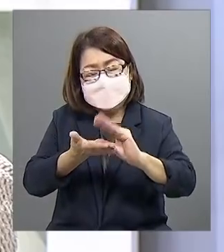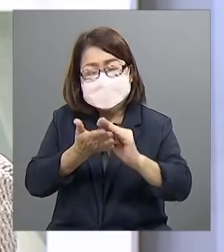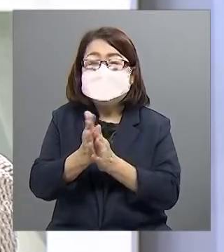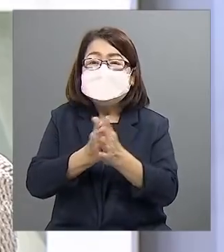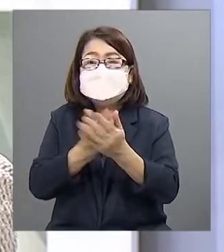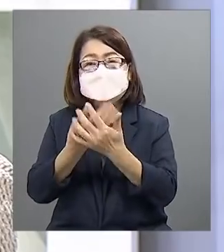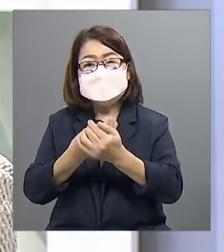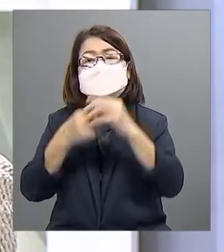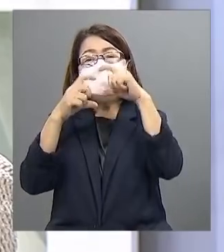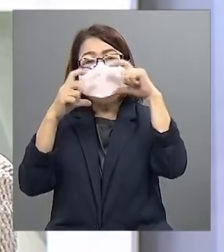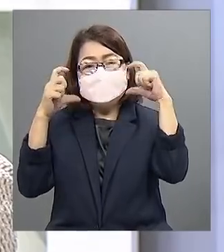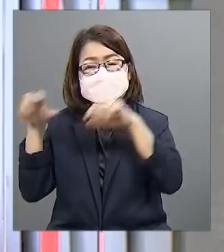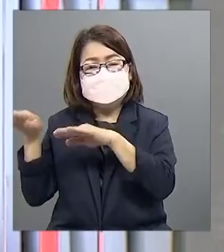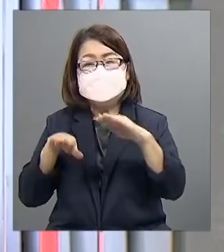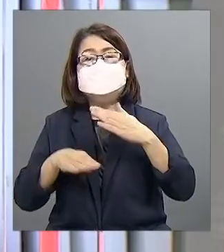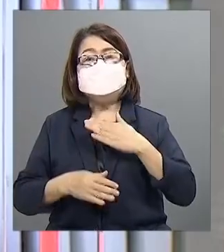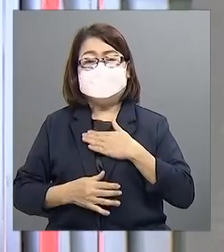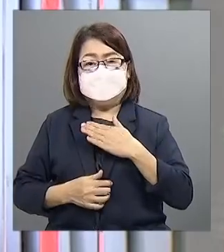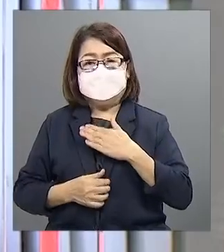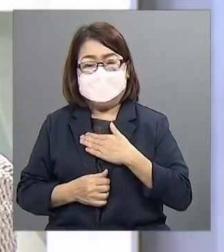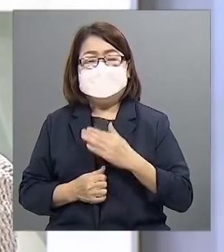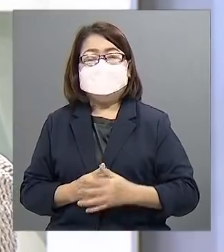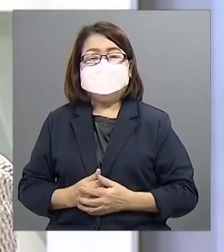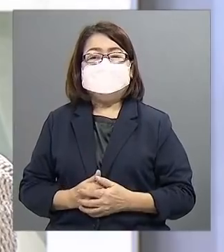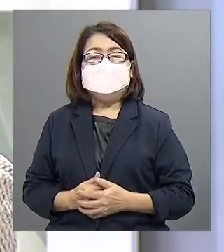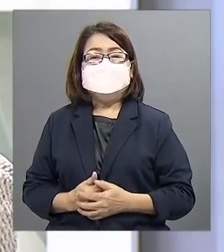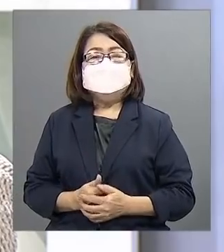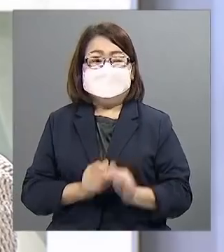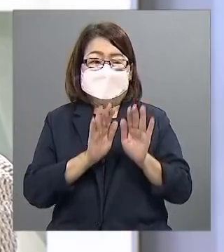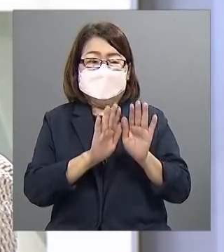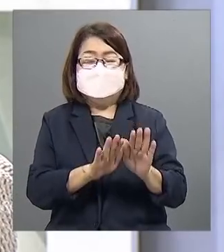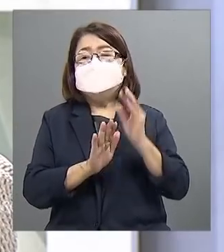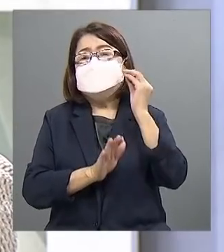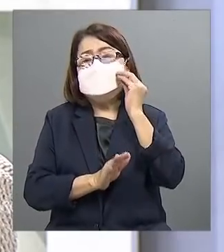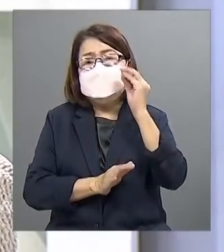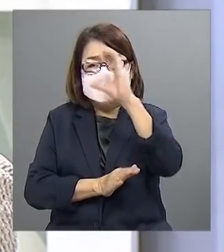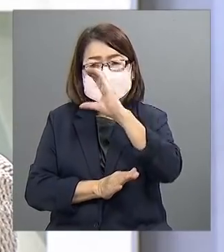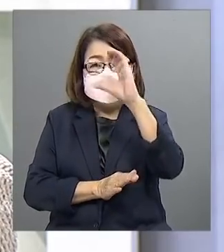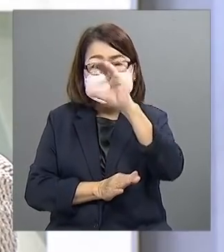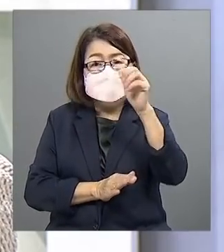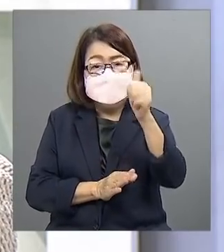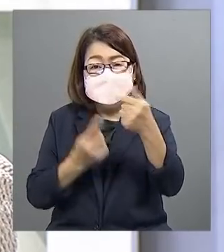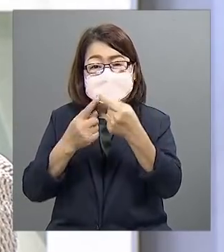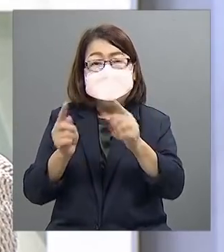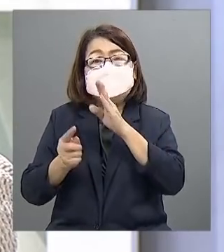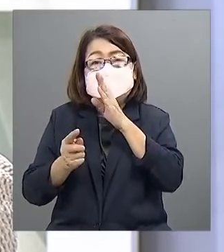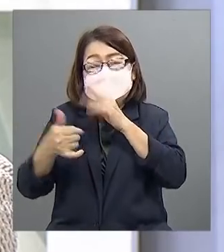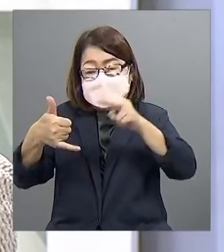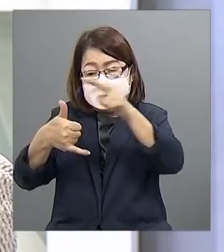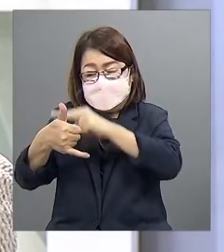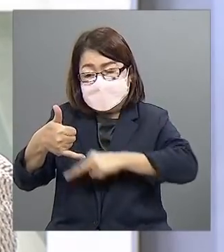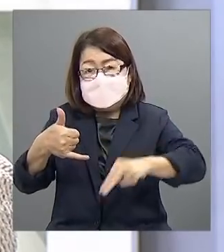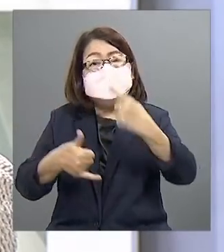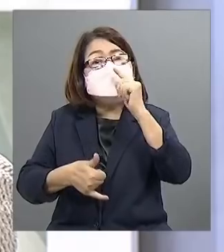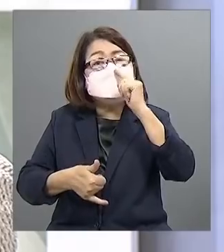นตัวในบ้านคุณผู้ชมที่มีความเสี่ยงสูงๆในช่วงนี้นะครับและถ้าเกิดว่าได้รับการยืนยันผลตรวจปุ๊บเนี่ยแล้วอาการมันไม่รุนแรงอาจจะระหว่